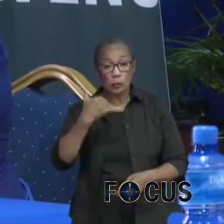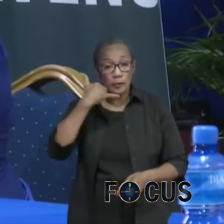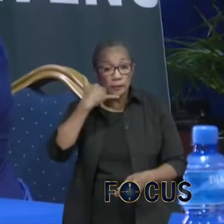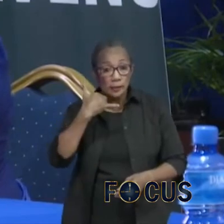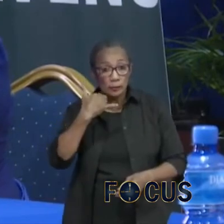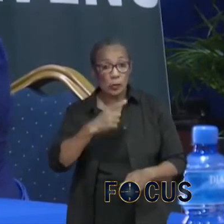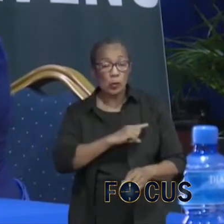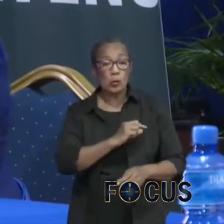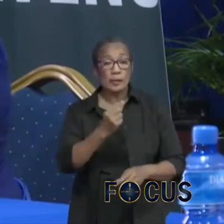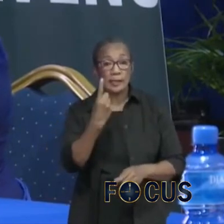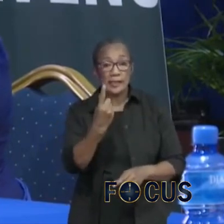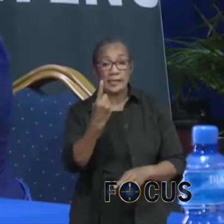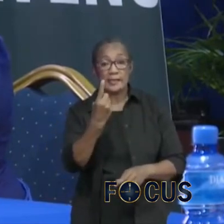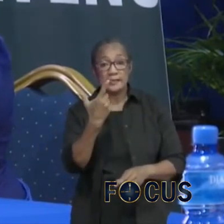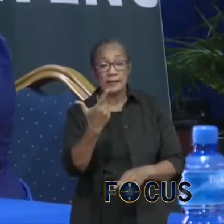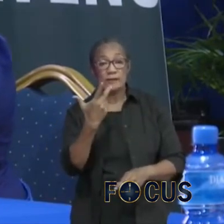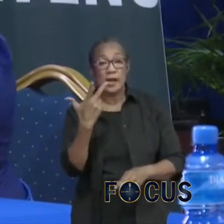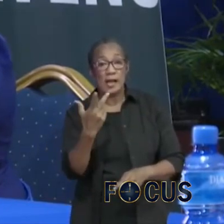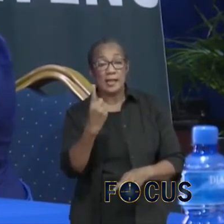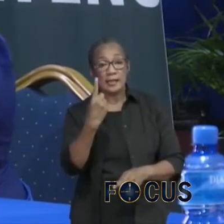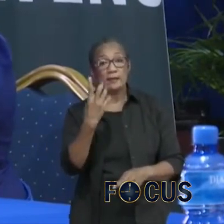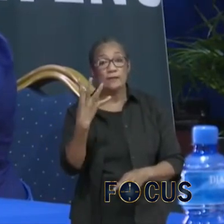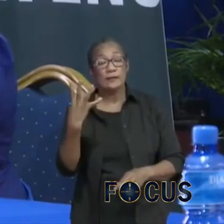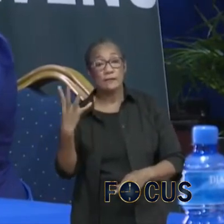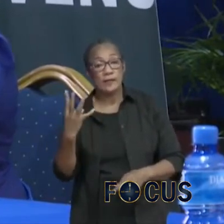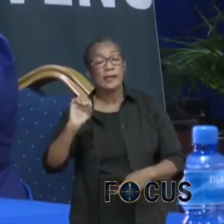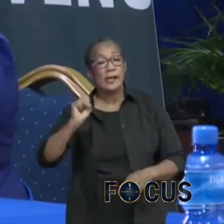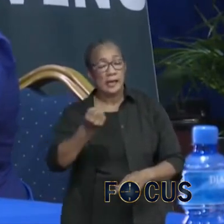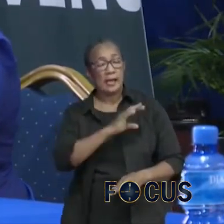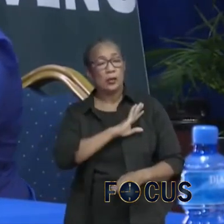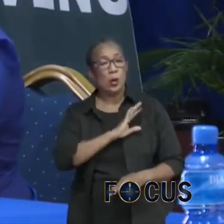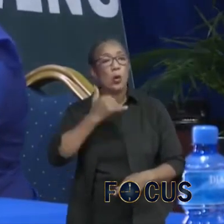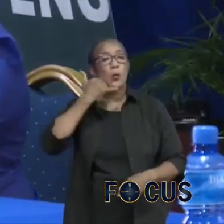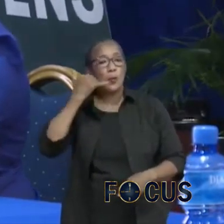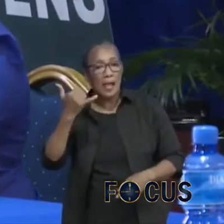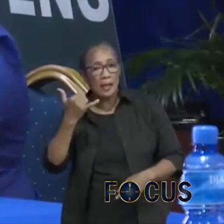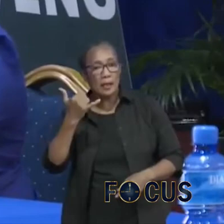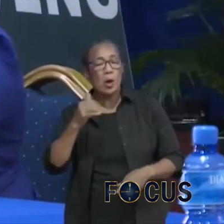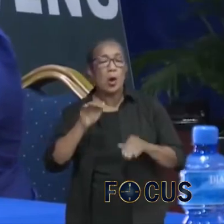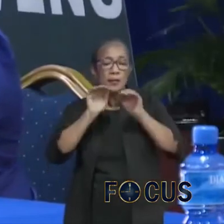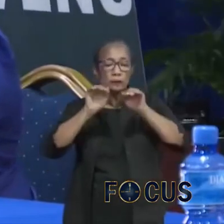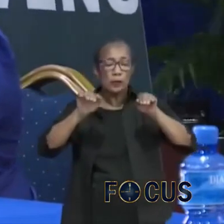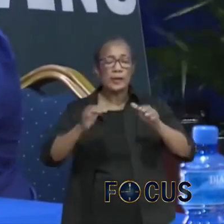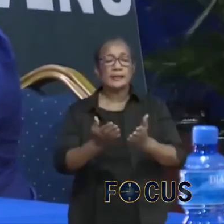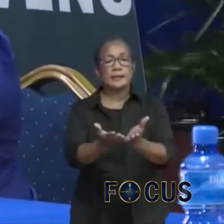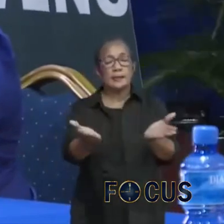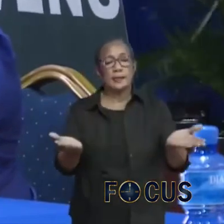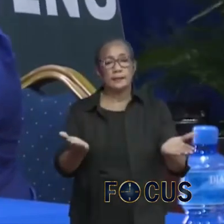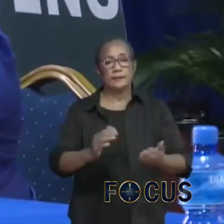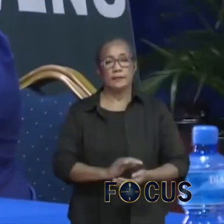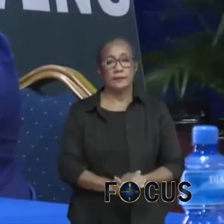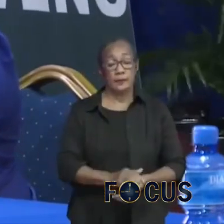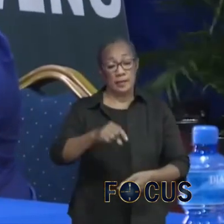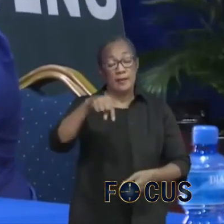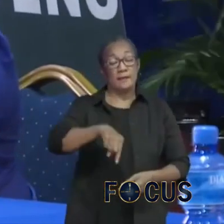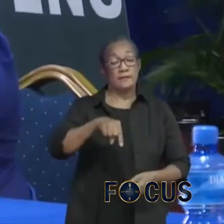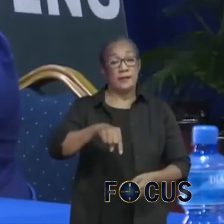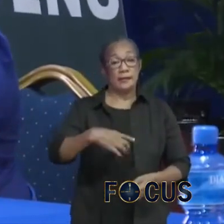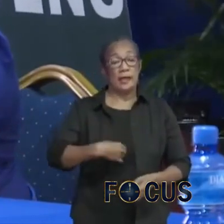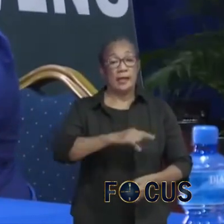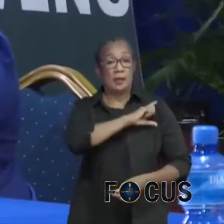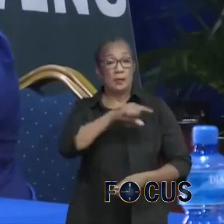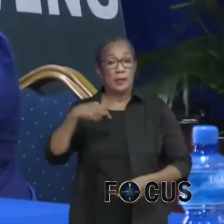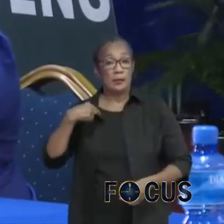ook 178 en 144 om bijzonderheden door te geven. Vandaag hebben wij